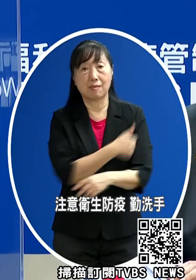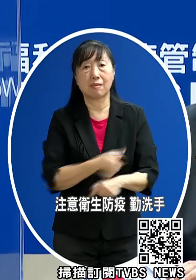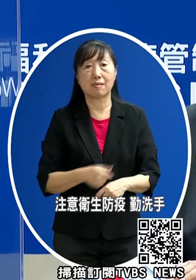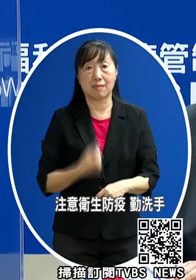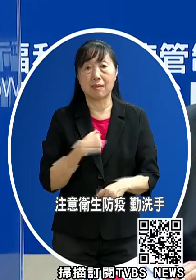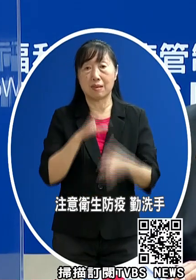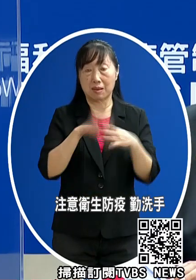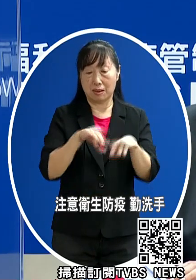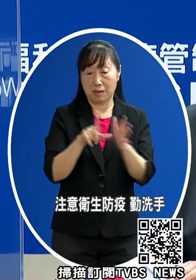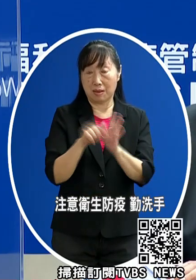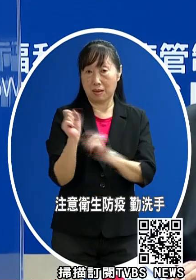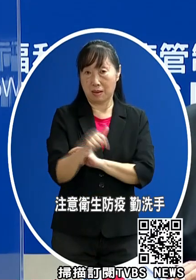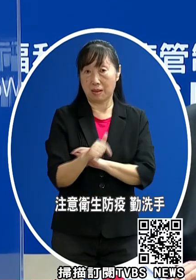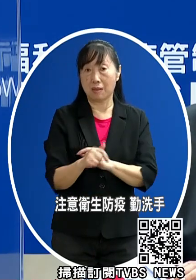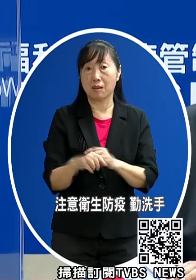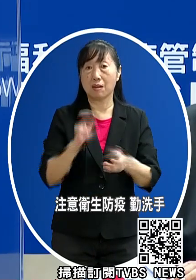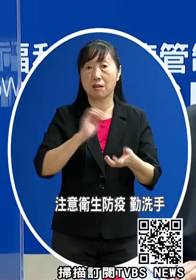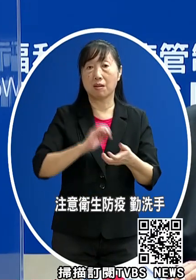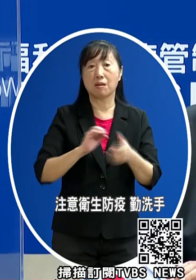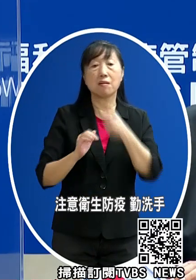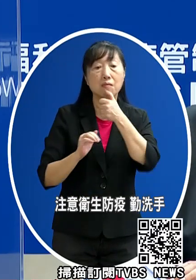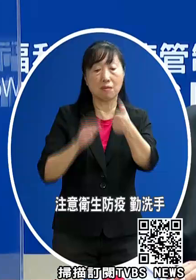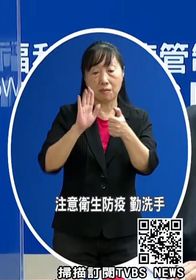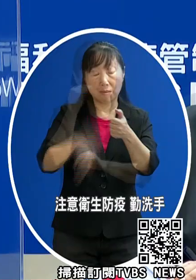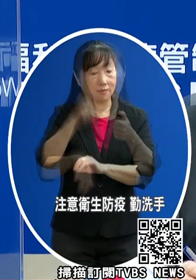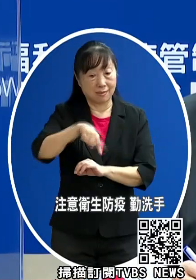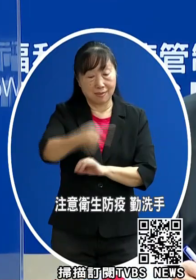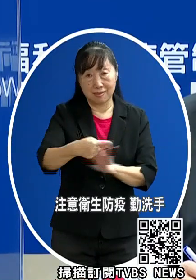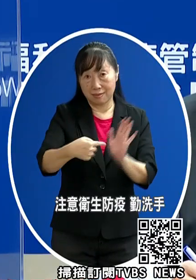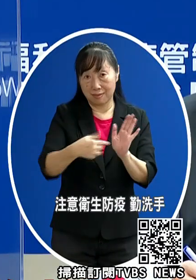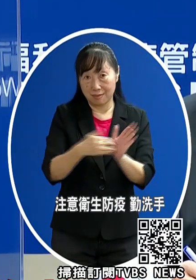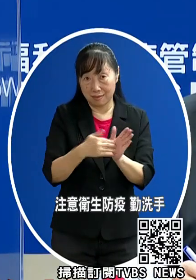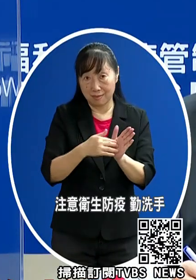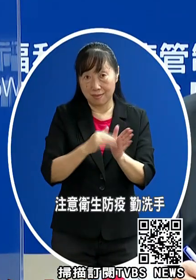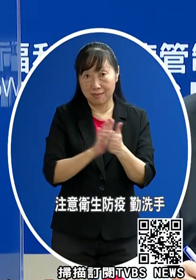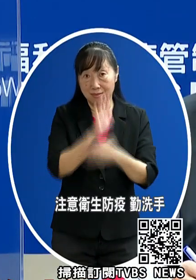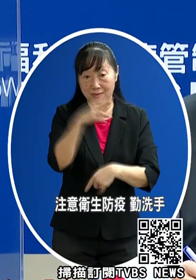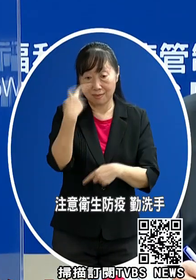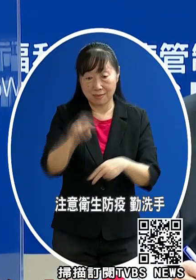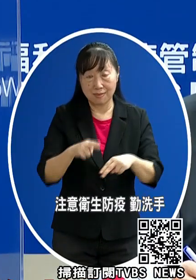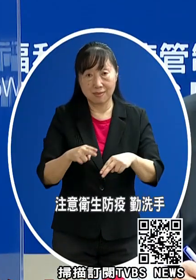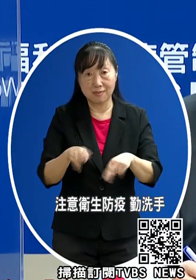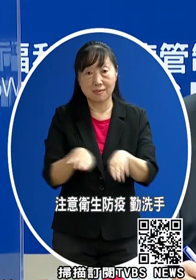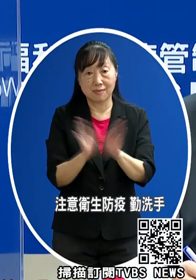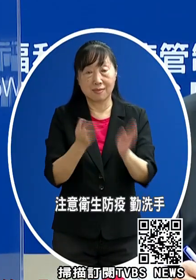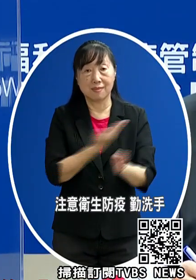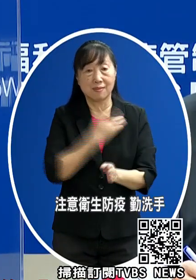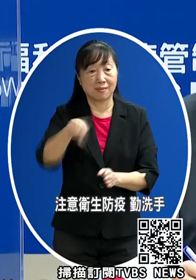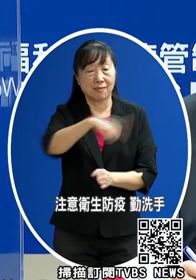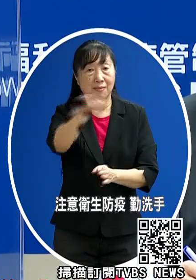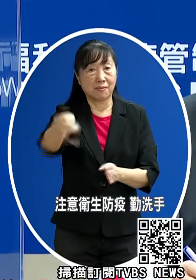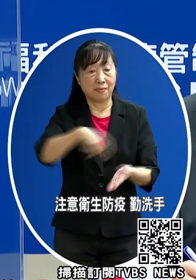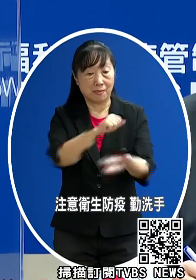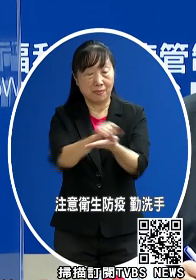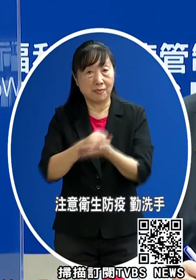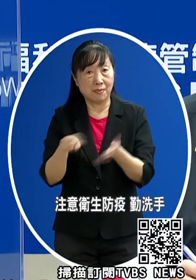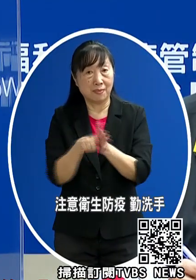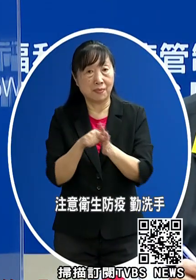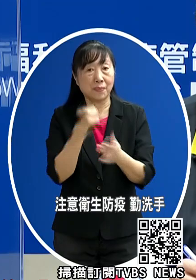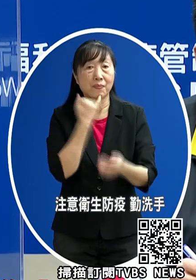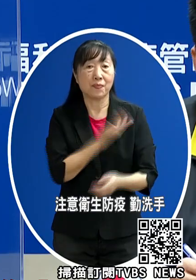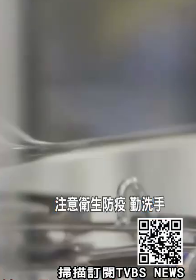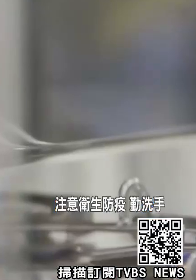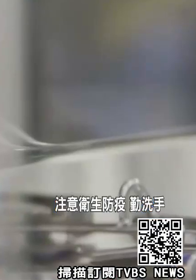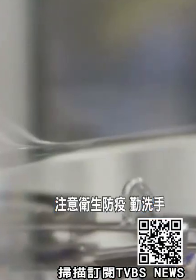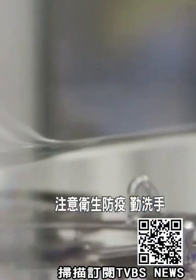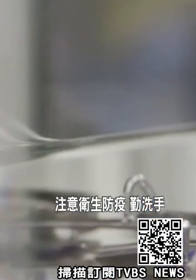始来做这50岁以下年龄层的意愿登记，将来在开放登记意愿的时候把比较多的选项